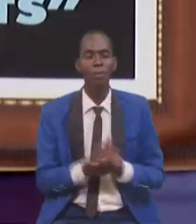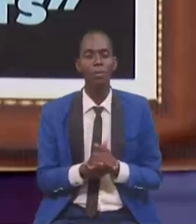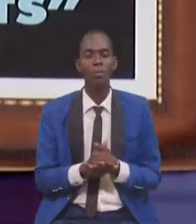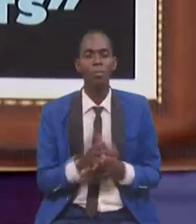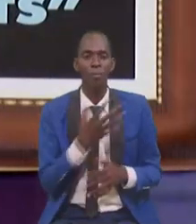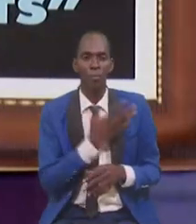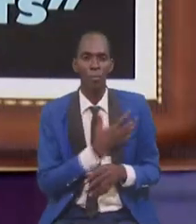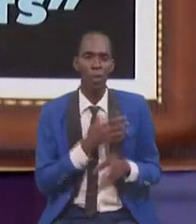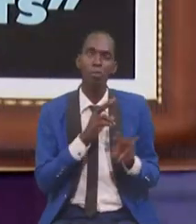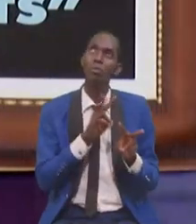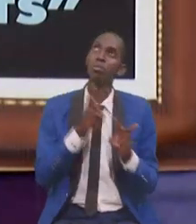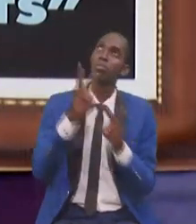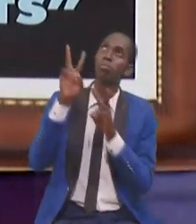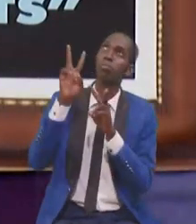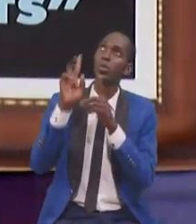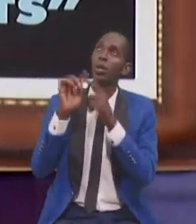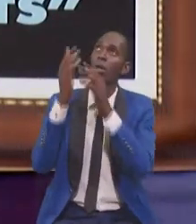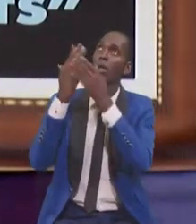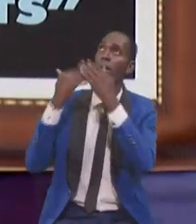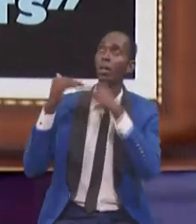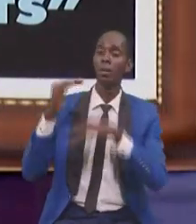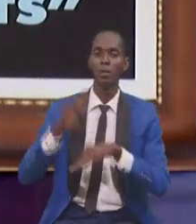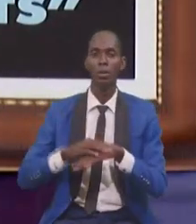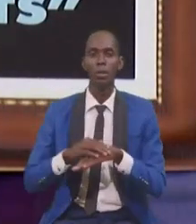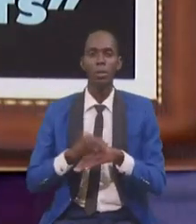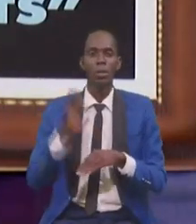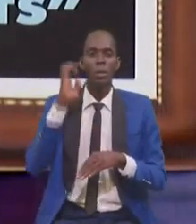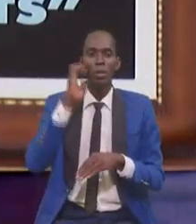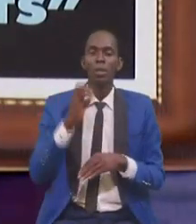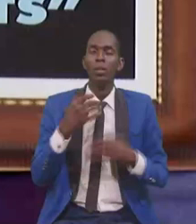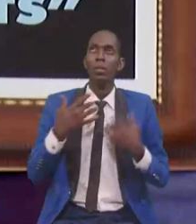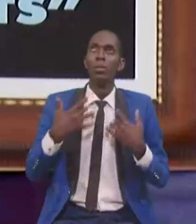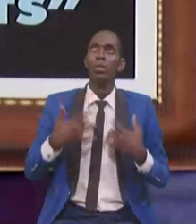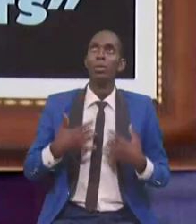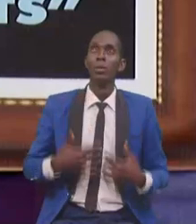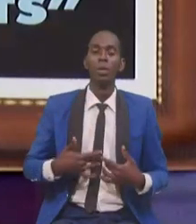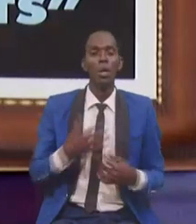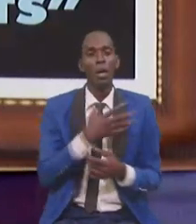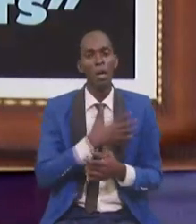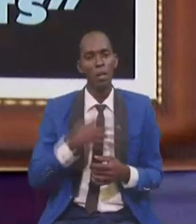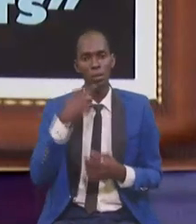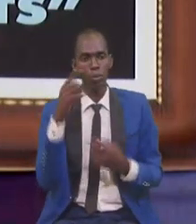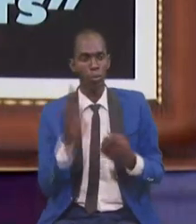salive. Puis levant les yeux au ciel, il soupira et dit,